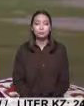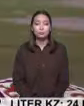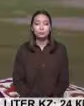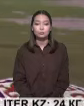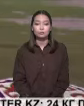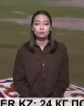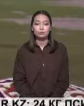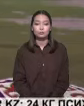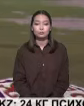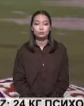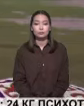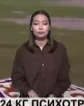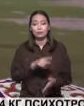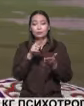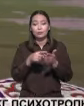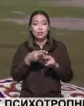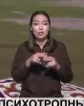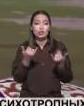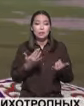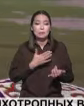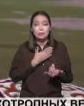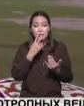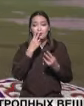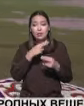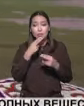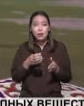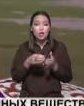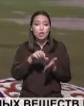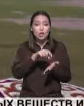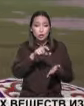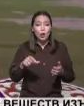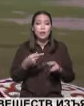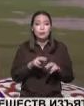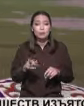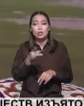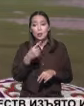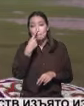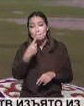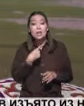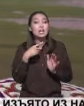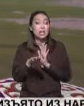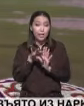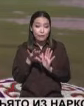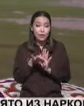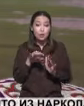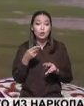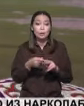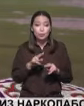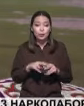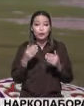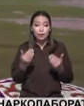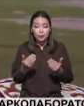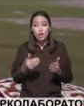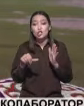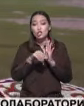Вопрос, который сейчас мы рассматриваем, члены народного штаба в регионах, это предстоящий референдум, который состоит 6